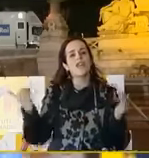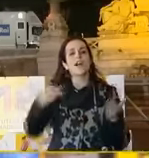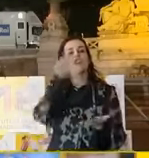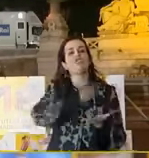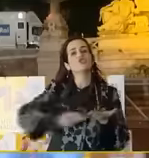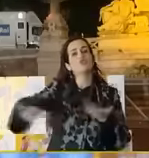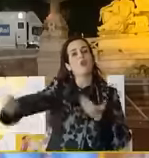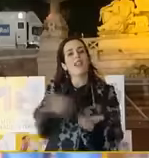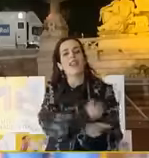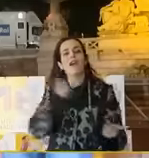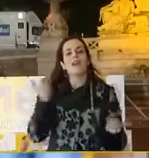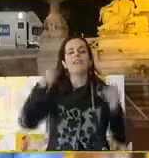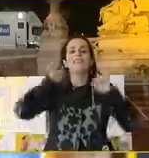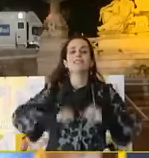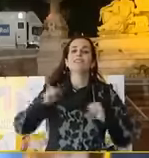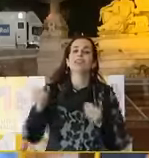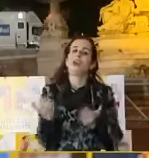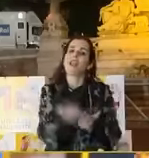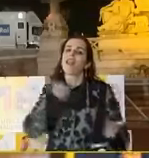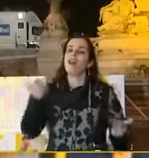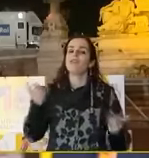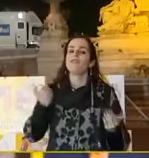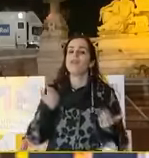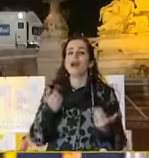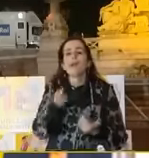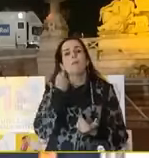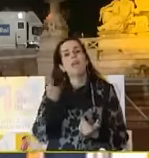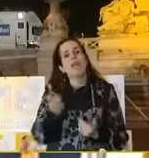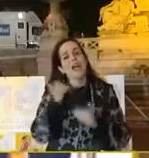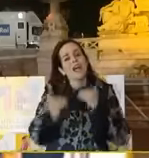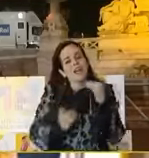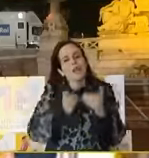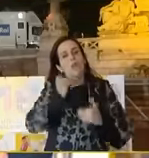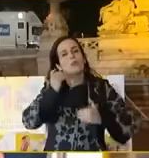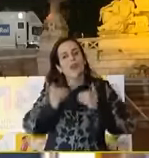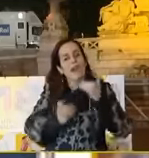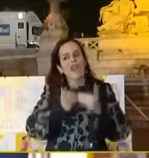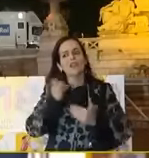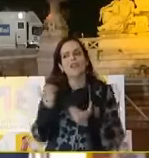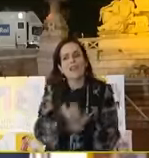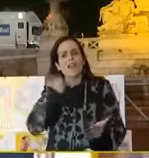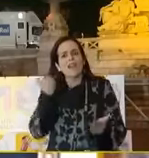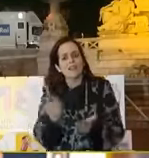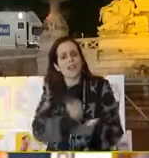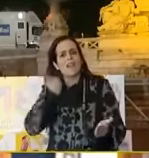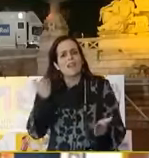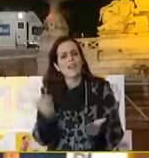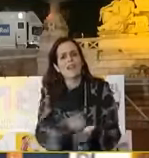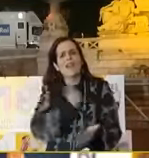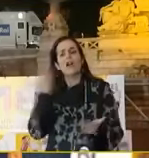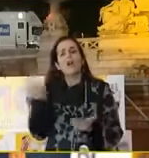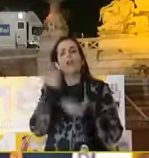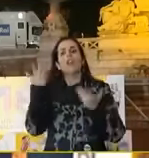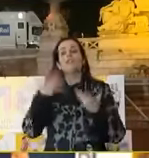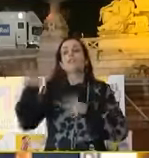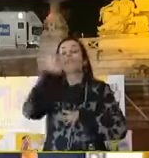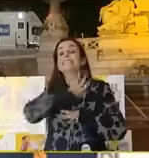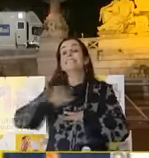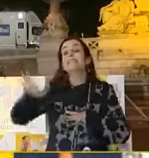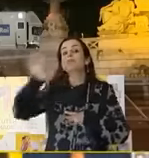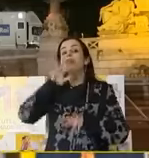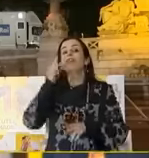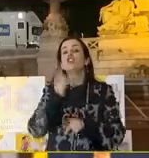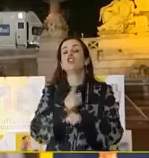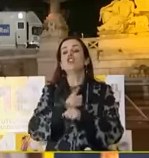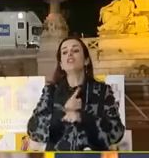sanità, ci hanno levato piano piano un po' di tutto quello che sembrava dovesse rimanere lì per sempre, e non ci rendiamo conto